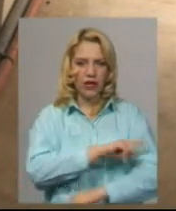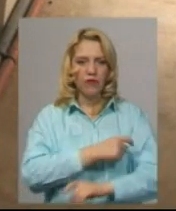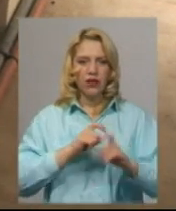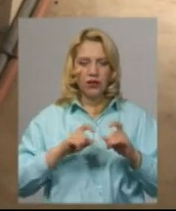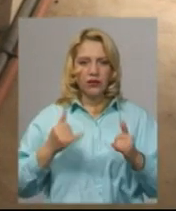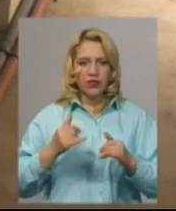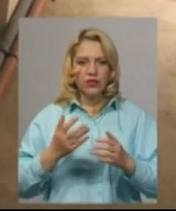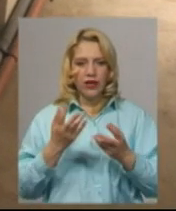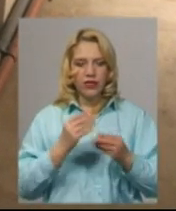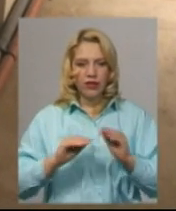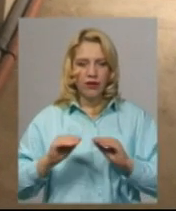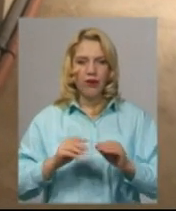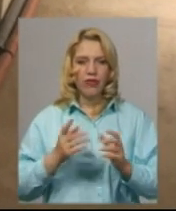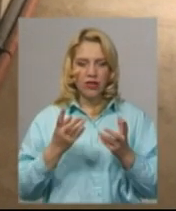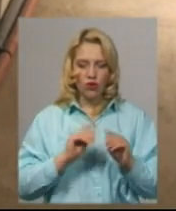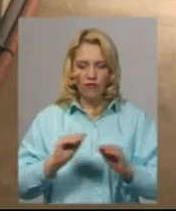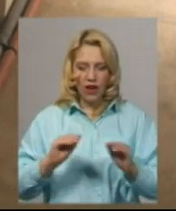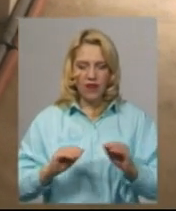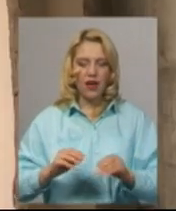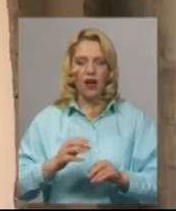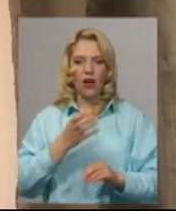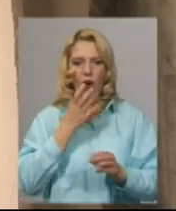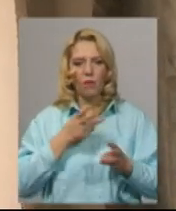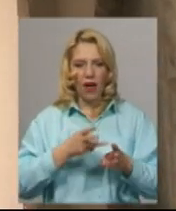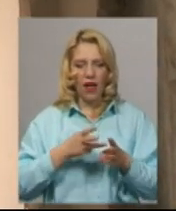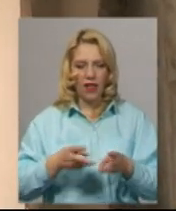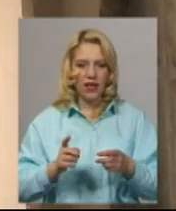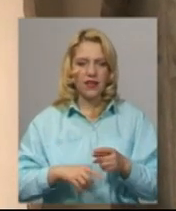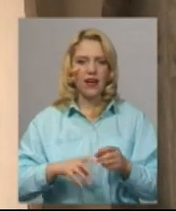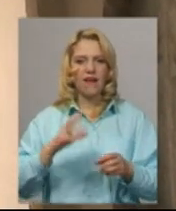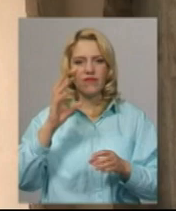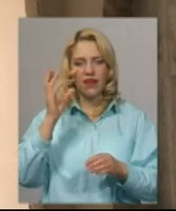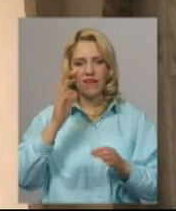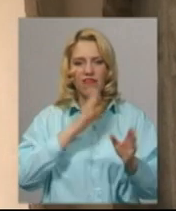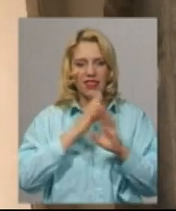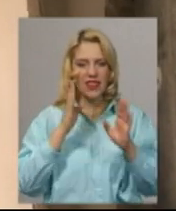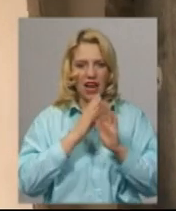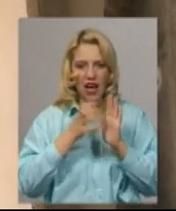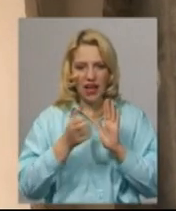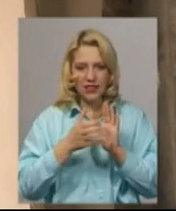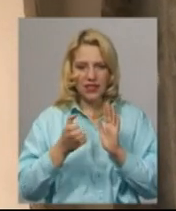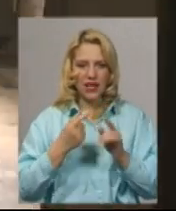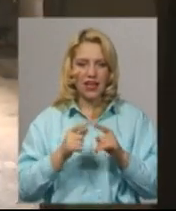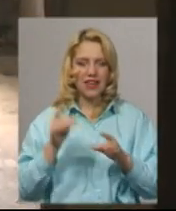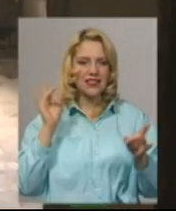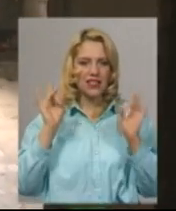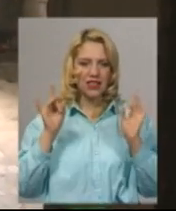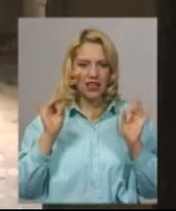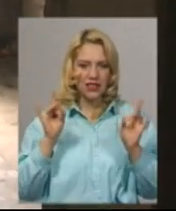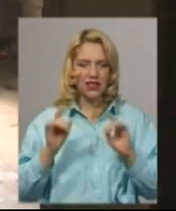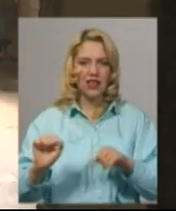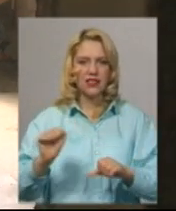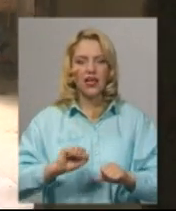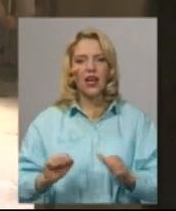роботи з влаштування системи опалення, проводиться система вентиляції та сигналізації, шпаклювання, стін, штукатурення та облаштування стяжок